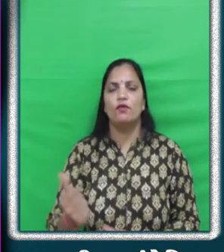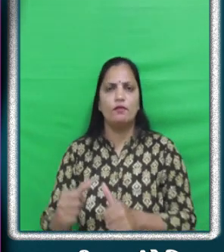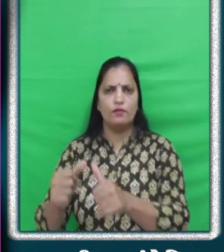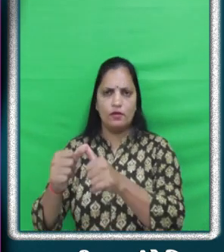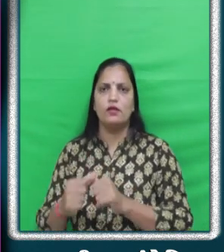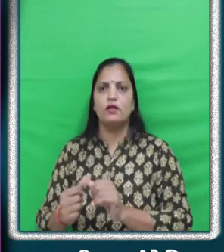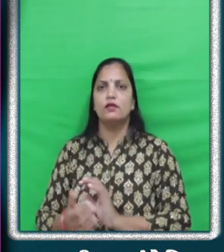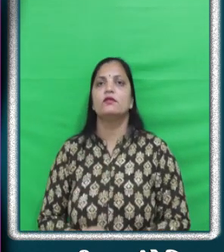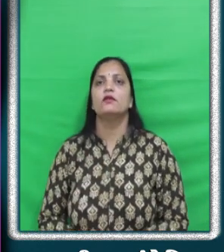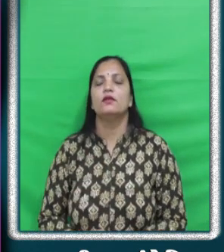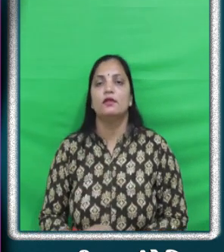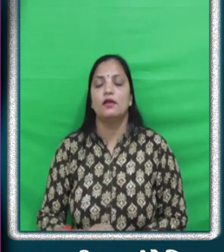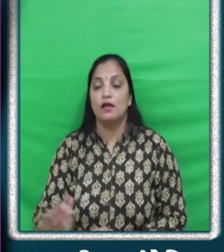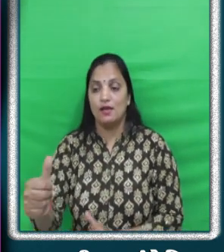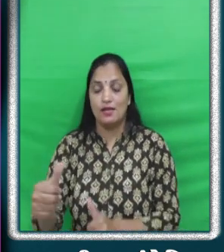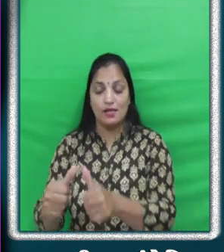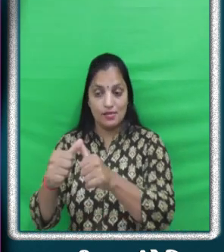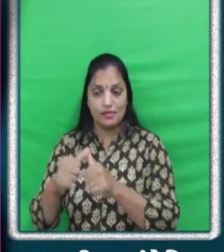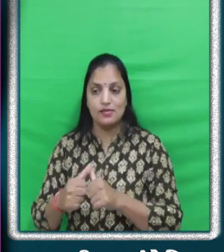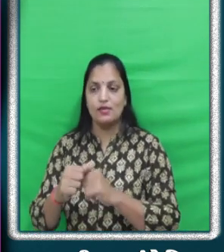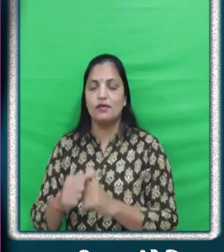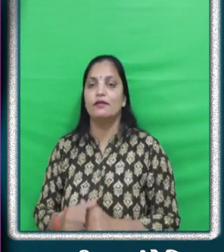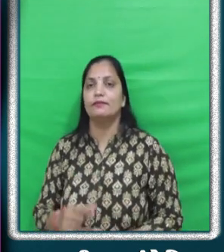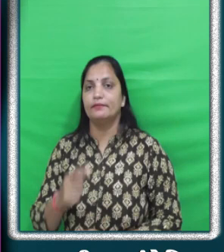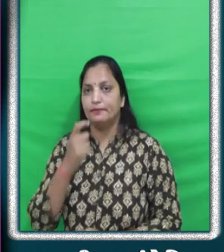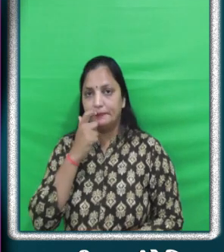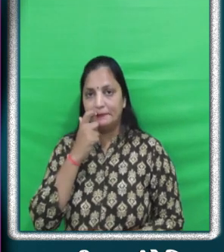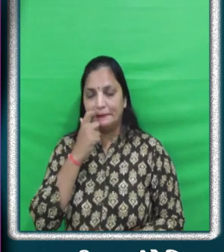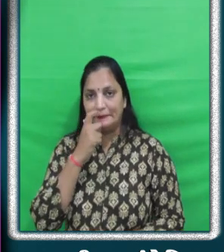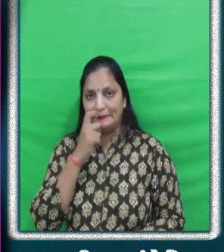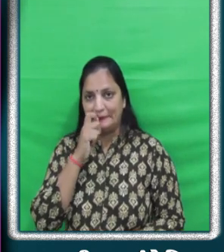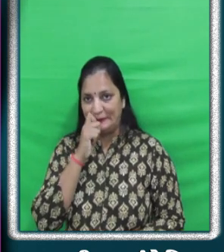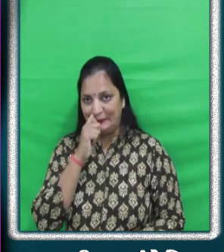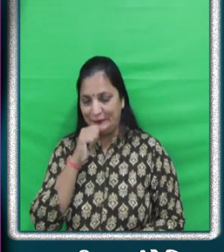ફટાફટ. આન્સર નથી, આન્સર આવવાના શરૂ થયા છે. વેરી ગુડ.